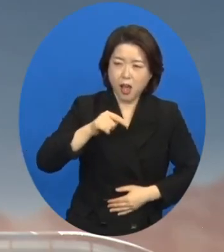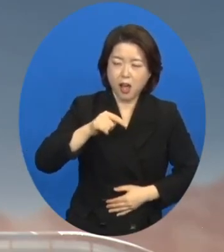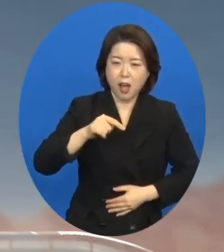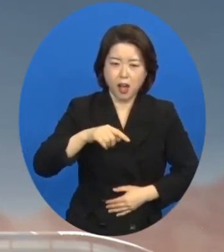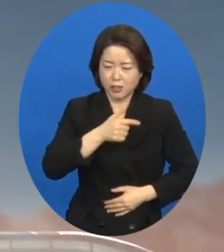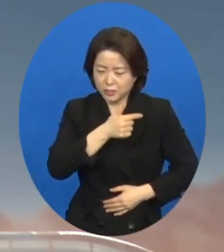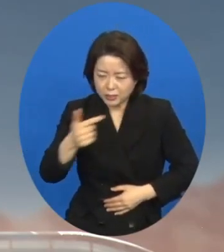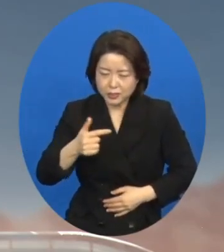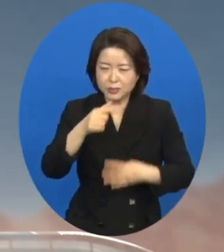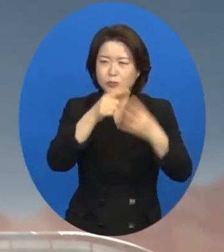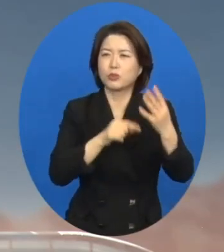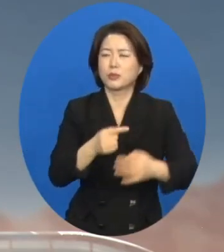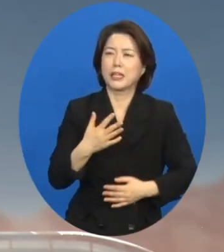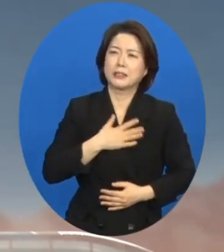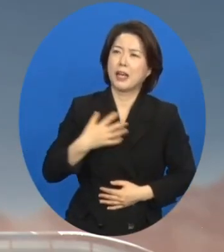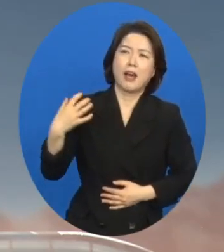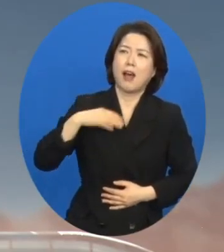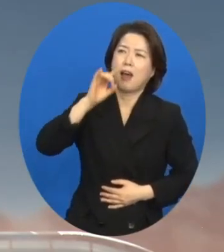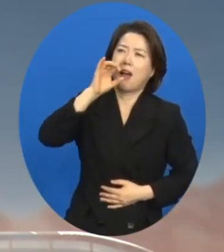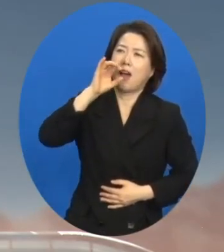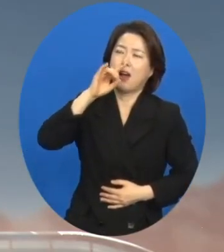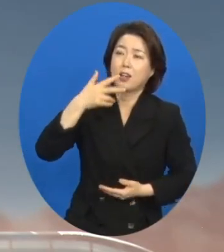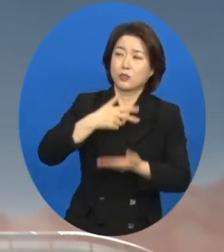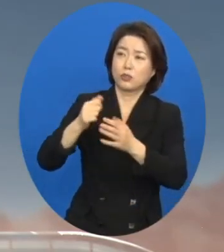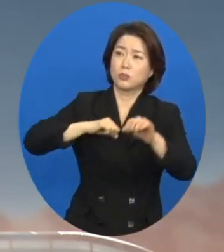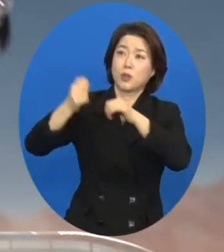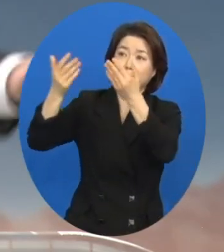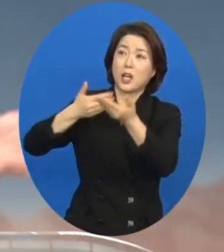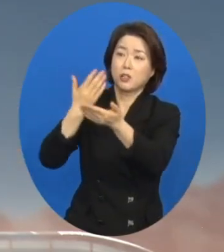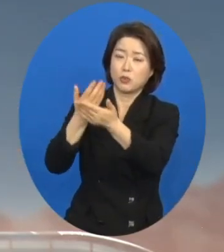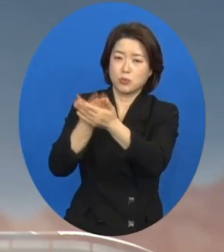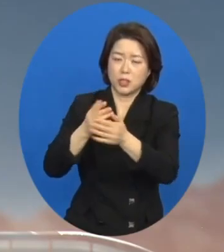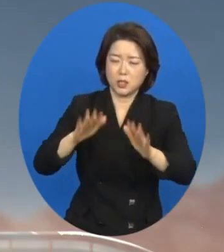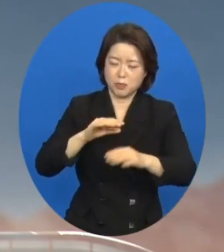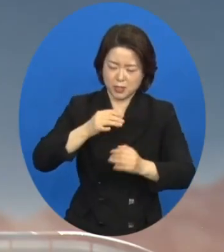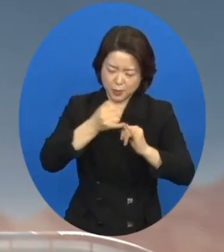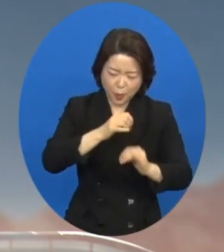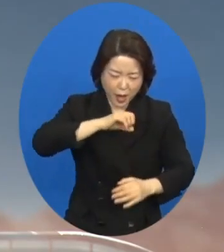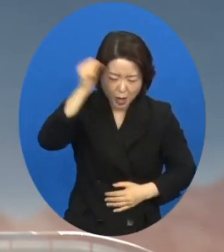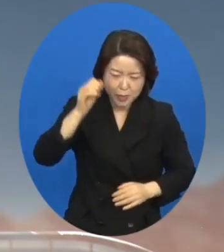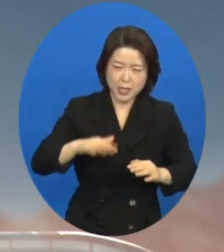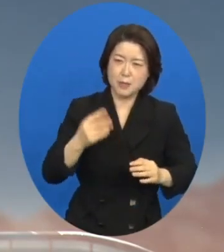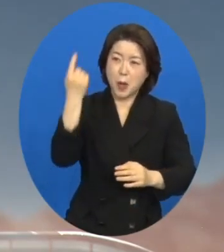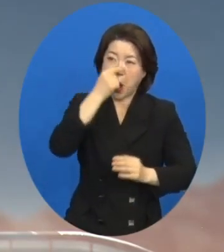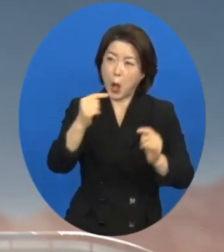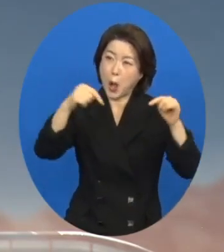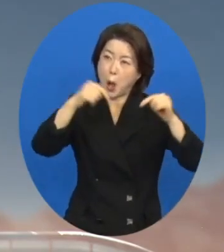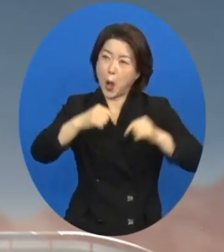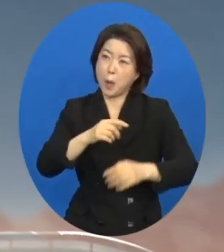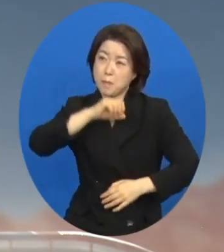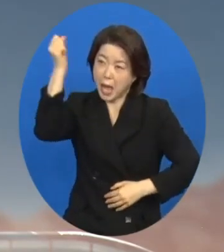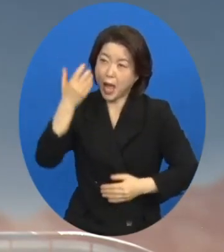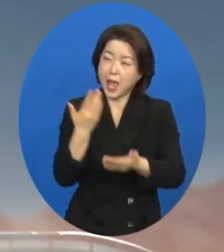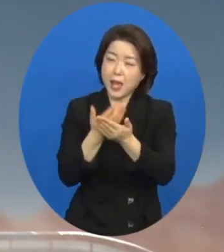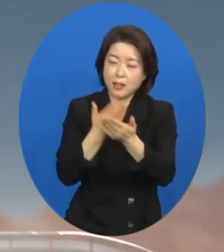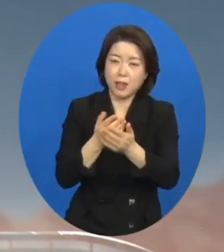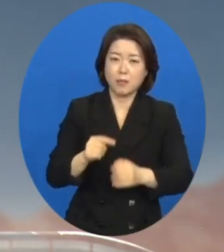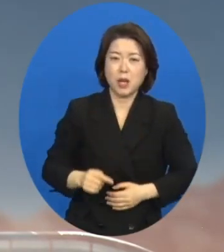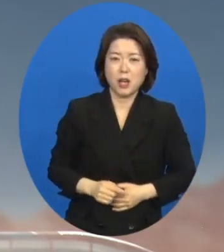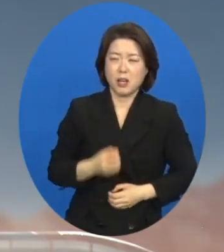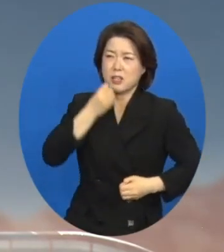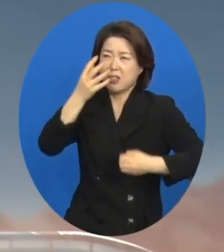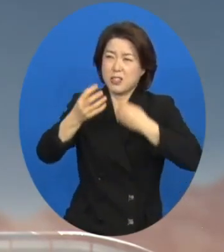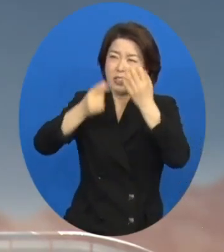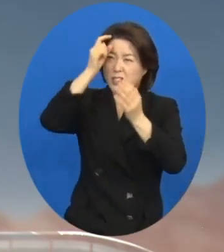문제입니다. 제가 할 수 없습니다. 주님 역사해 주세요. 이번에 꼭 합격해야 됩니다. 이번에 먼저 붙어야 됩니다. 그러면서 이렇게 막 뜨겁게